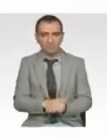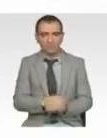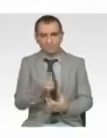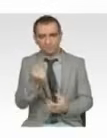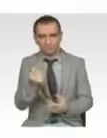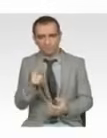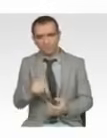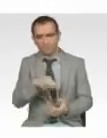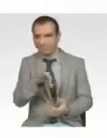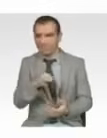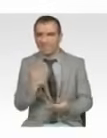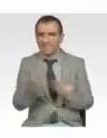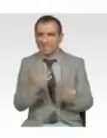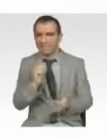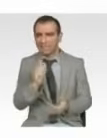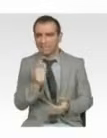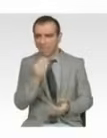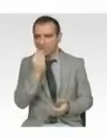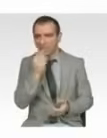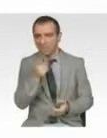Şimdi biz bu çayı ne zaman içeceğiz?